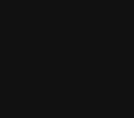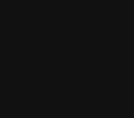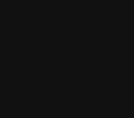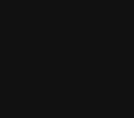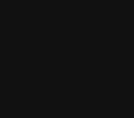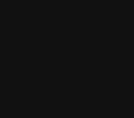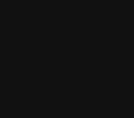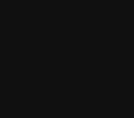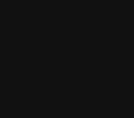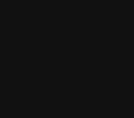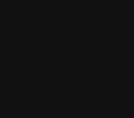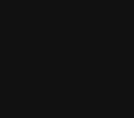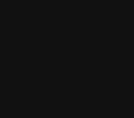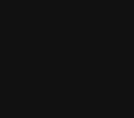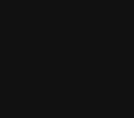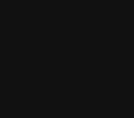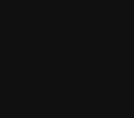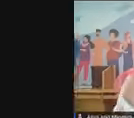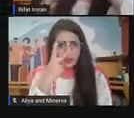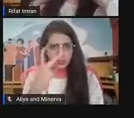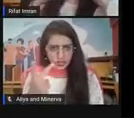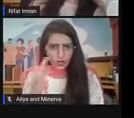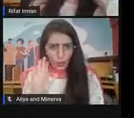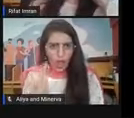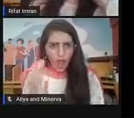Okay, so can you all see and appreciate?